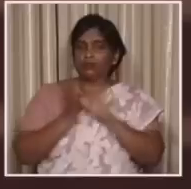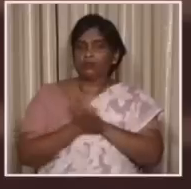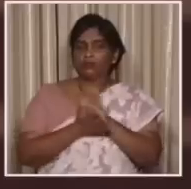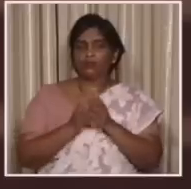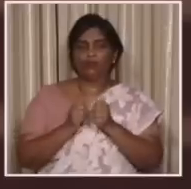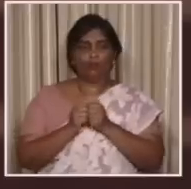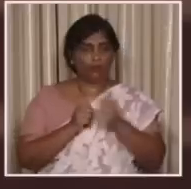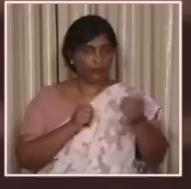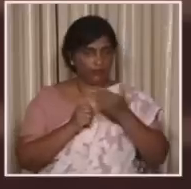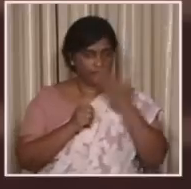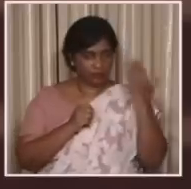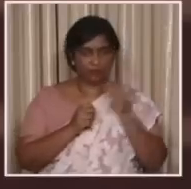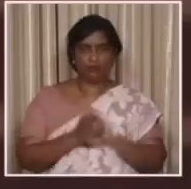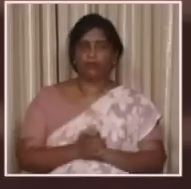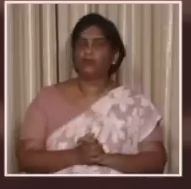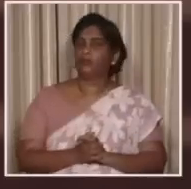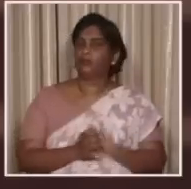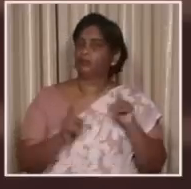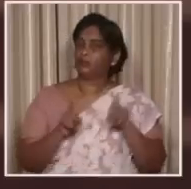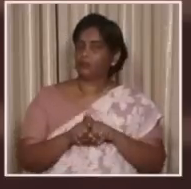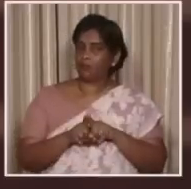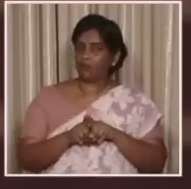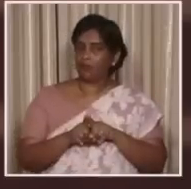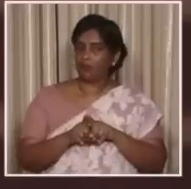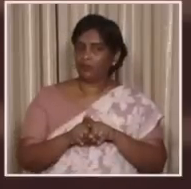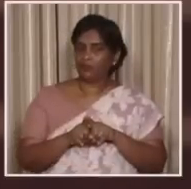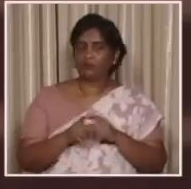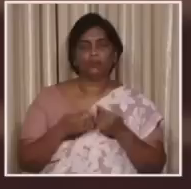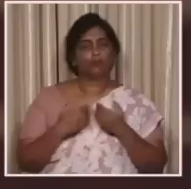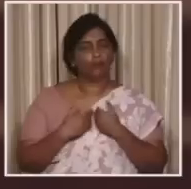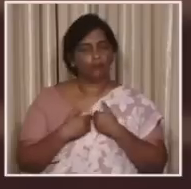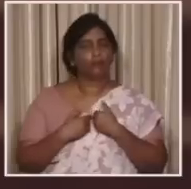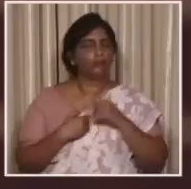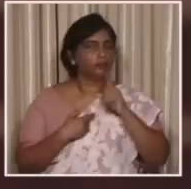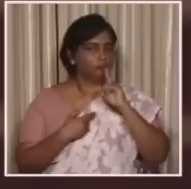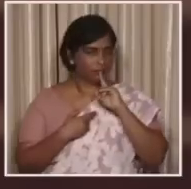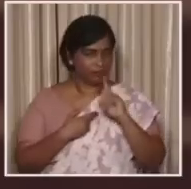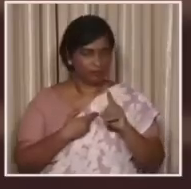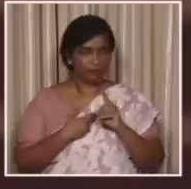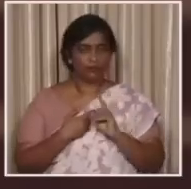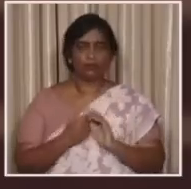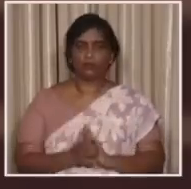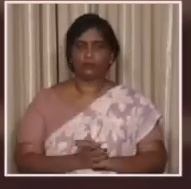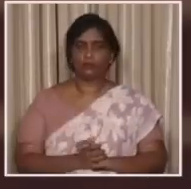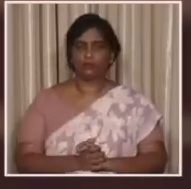කටයුතු කරගෙන යන්න. ඒ වගේම අපි ඉල්ලීමක් කරනවා